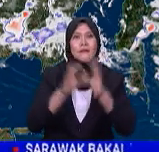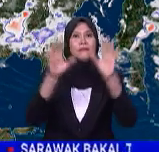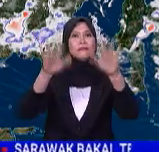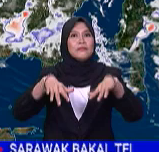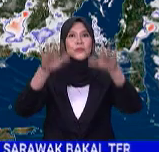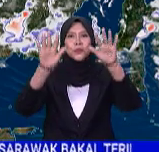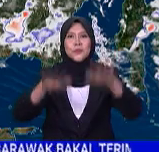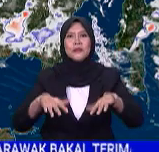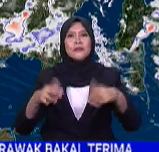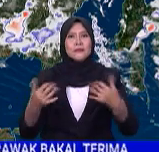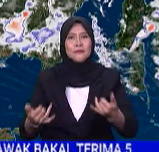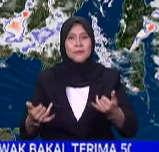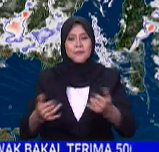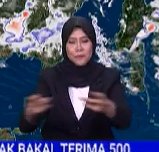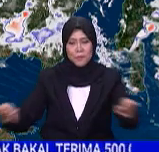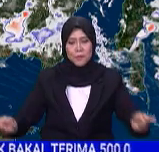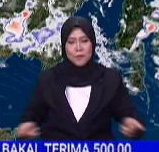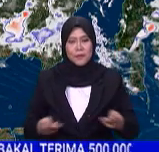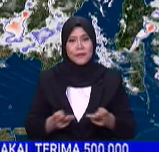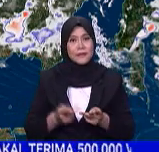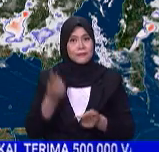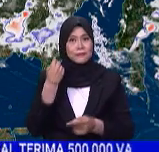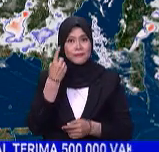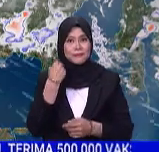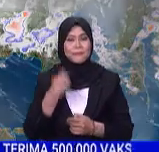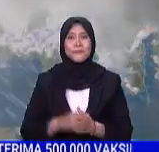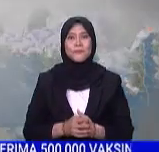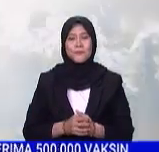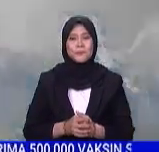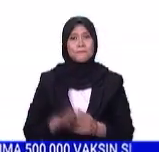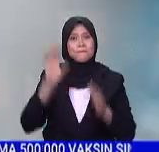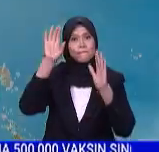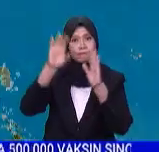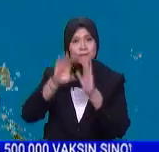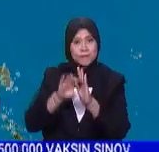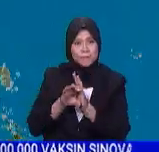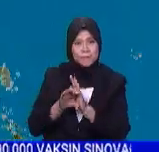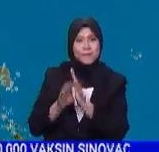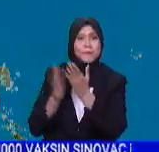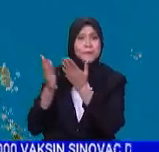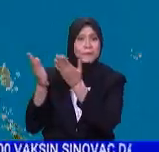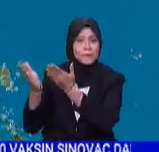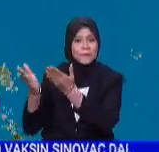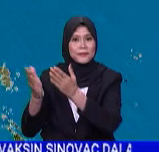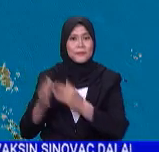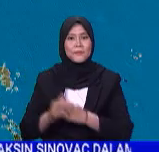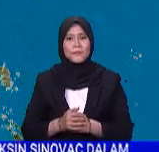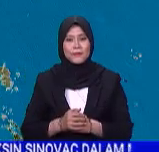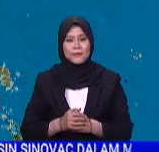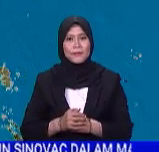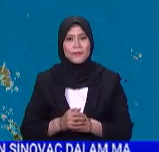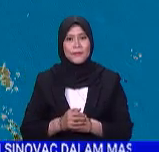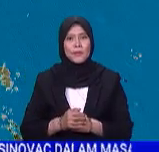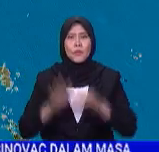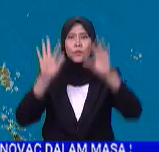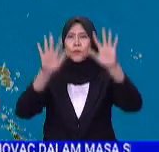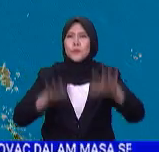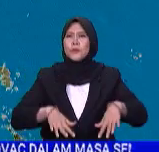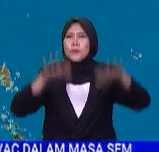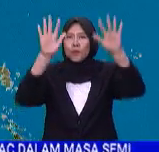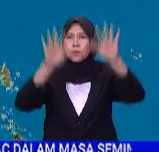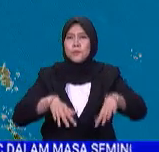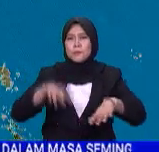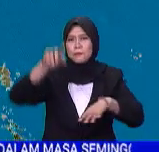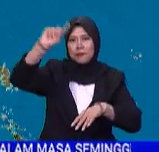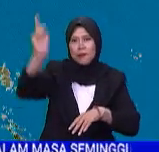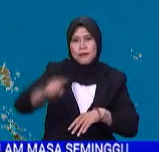lembap yang sedang berlaku di kawasan yang tersebut. Melalui paparan imej kemah radar semasa pula, perhatikan keadaan hujan lebat beserta